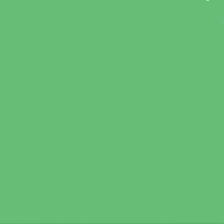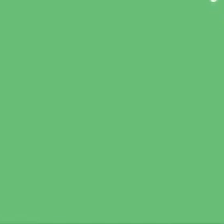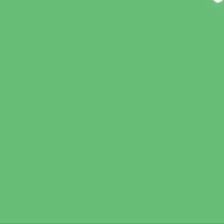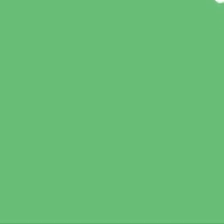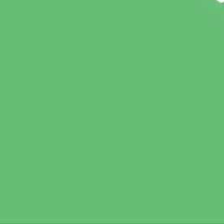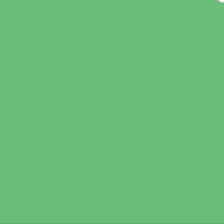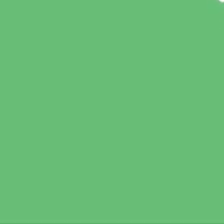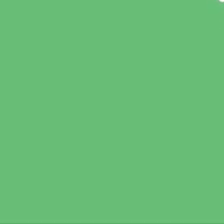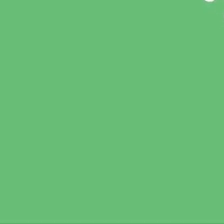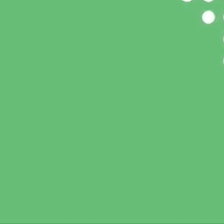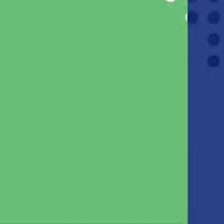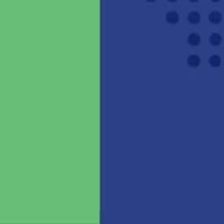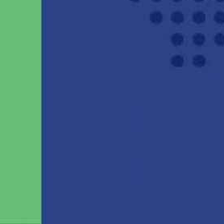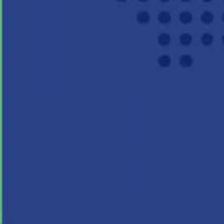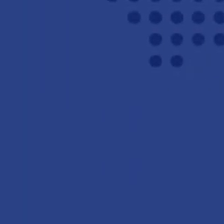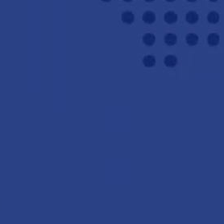Музика